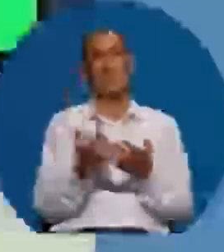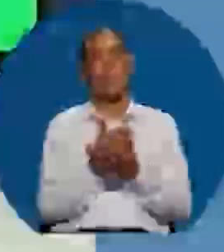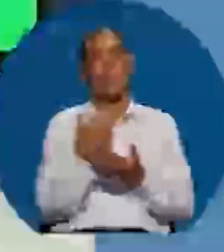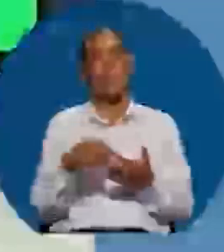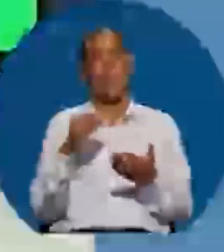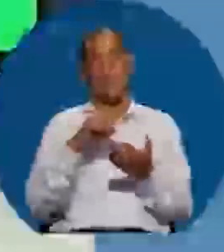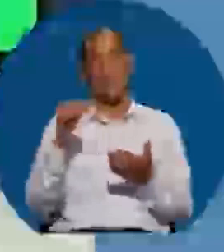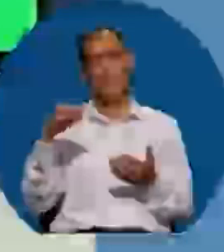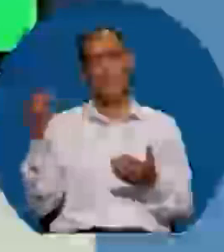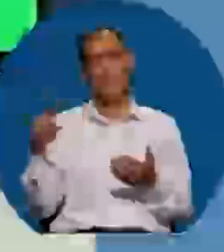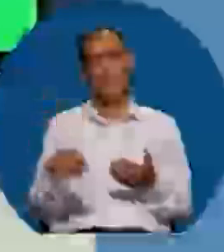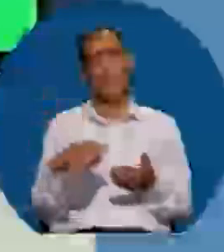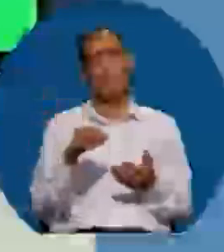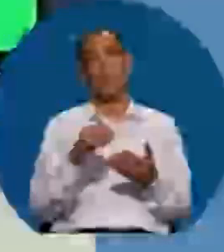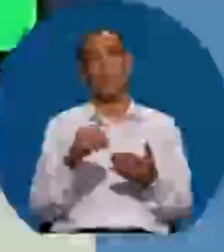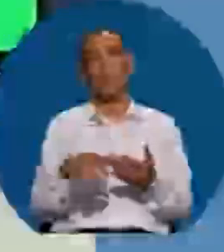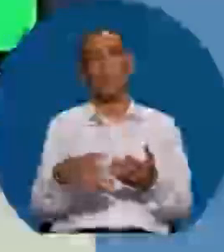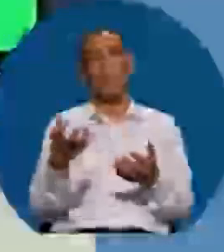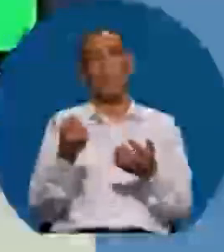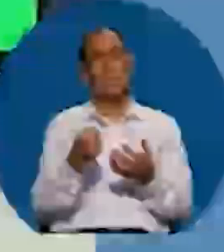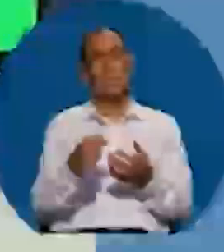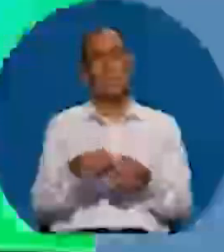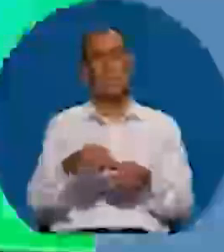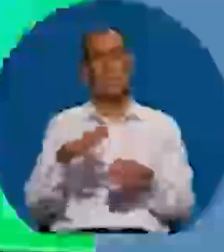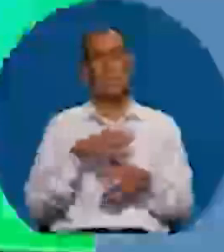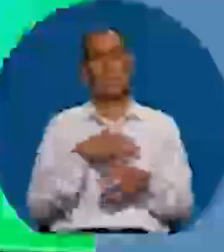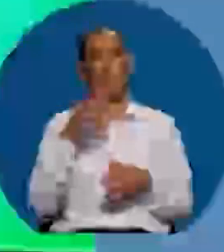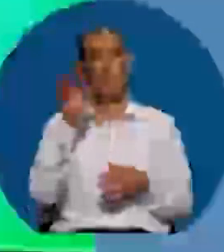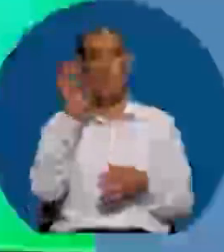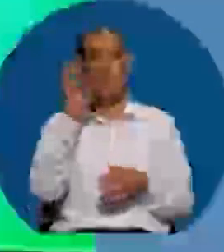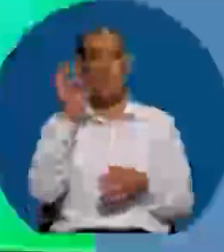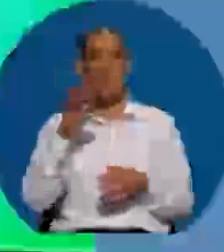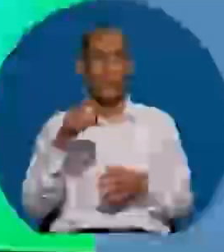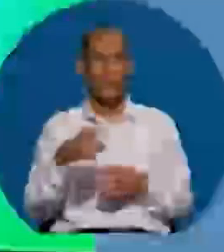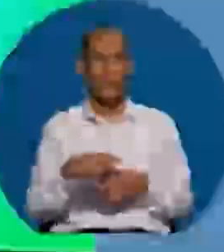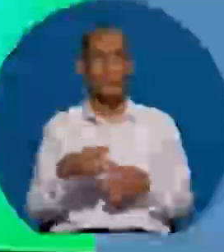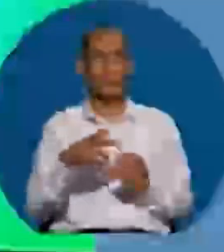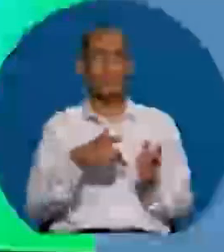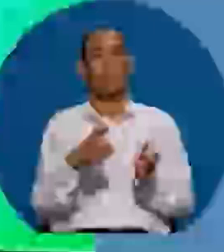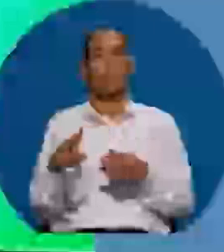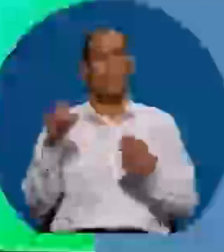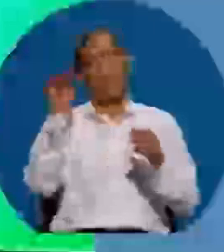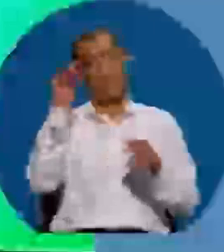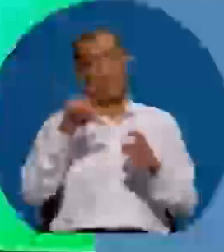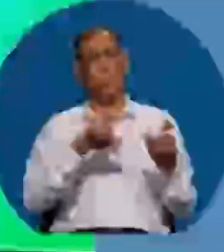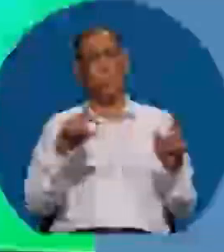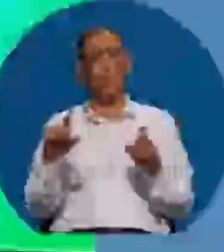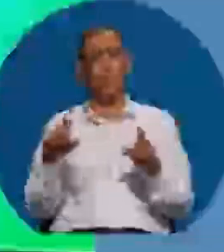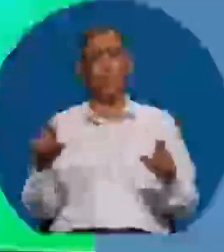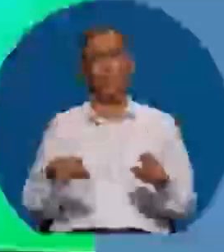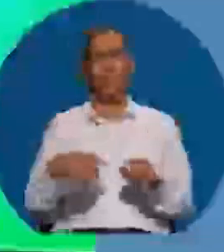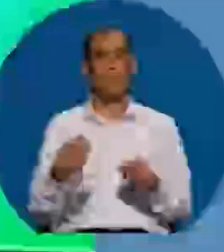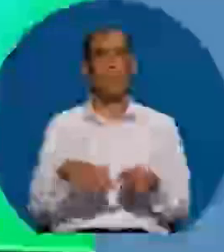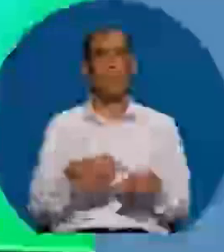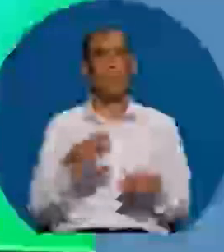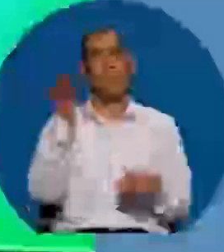қалем алғанда, жас жүрегім қуанышқа толғанда, мектеп ме тұңғышқа дем қойғанда, білім гүзарына